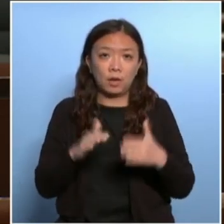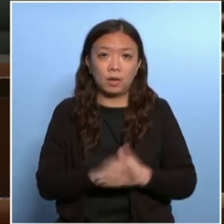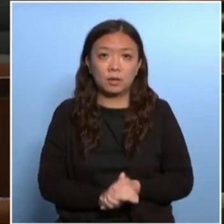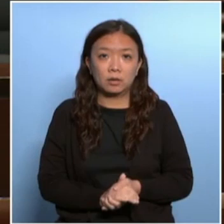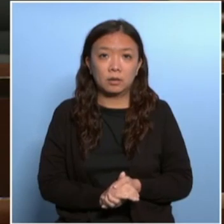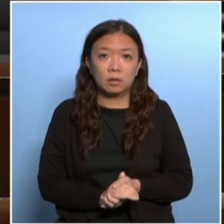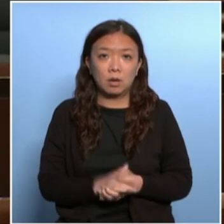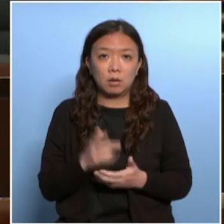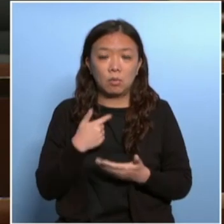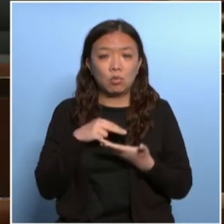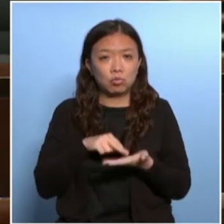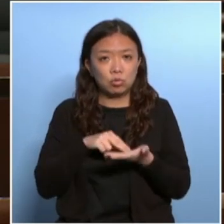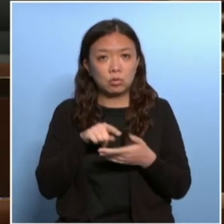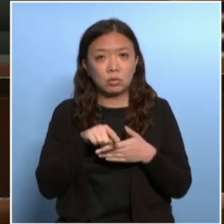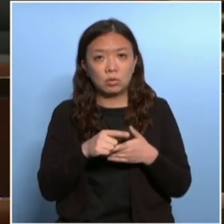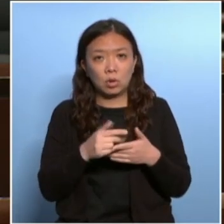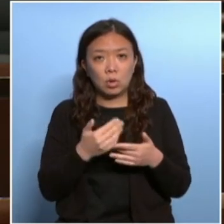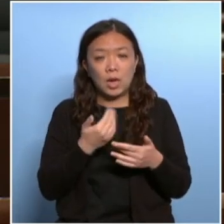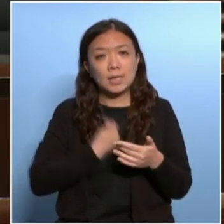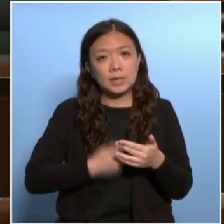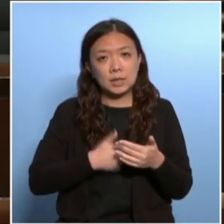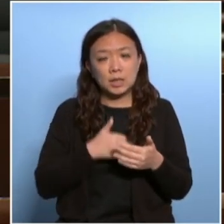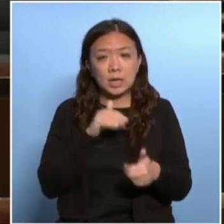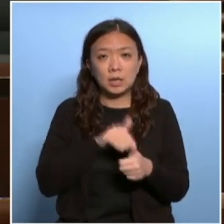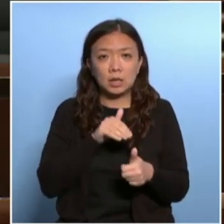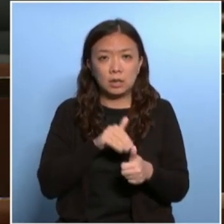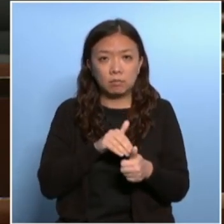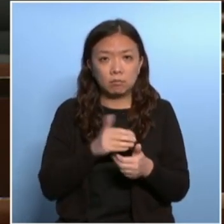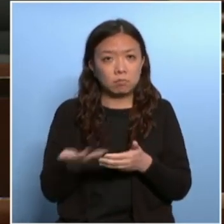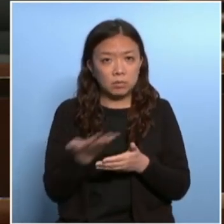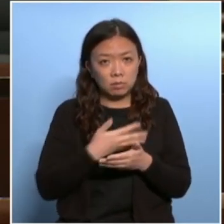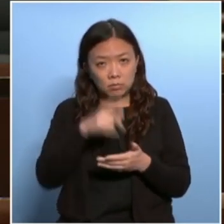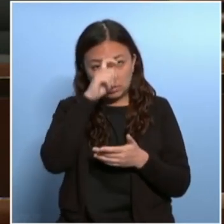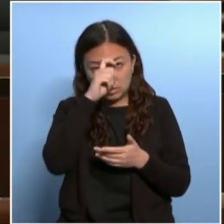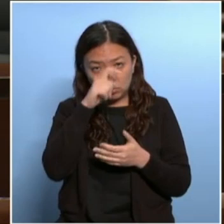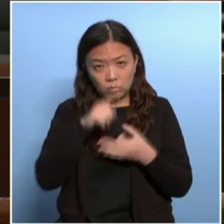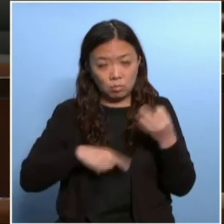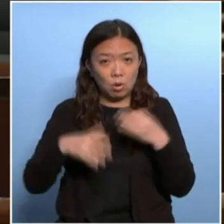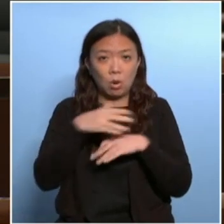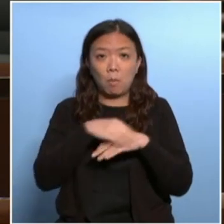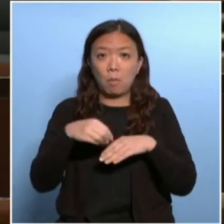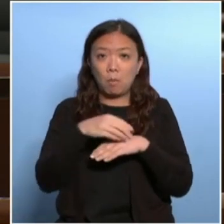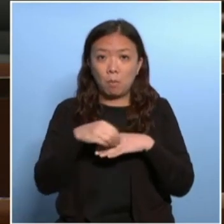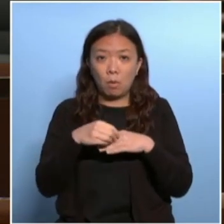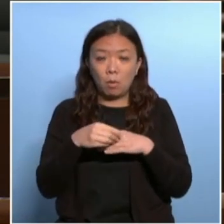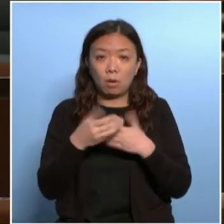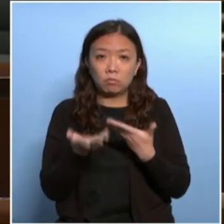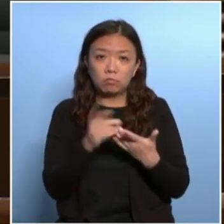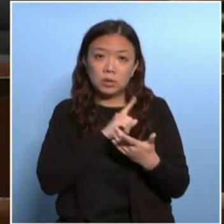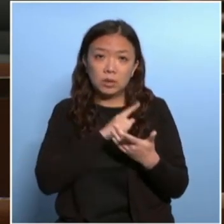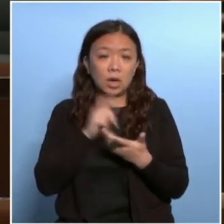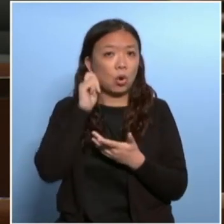信呢佢有一個善意嘅一個提點嚟嘅。大家都唔好唔記得毛孟靜呢，佢自己本身女